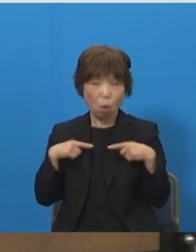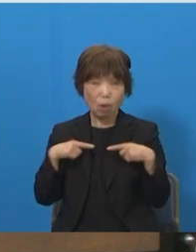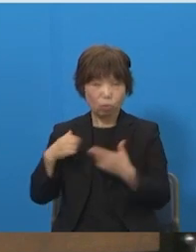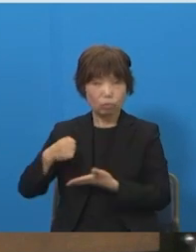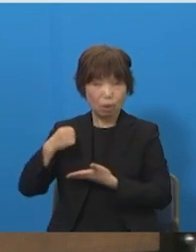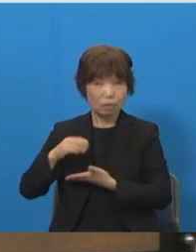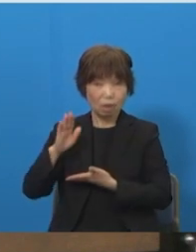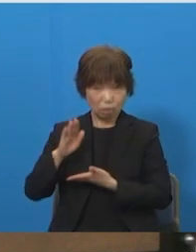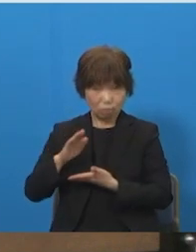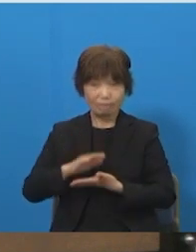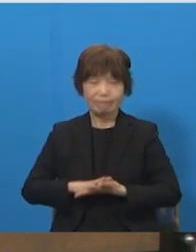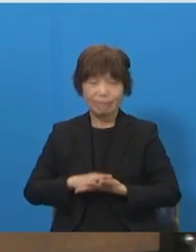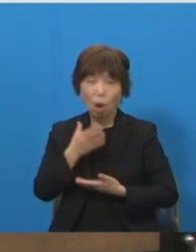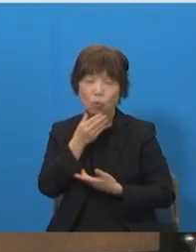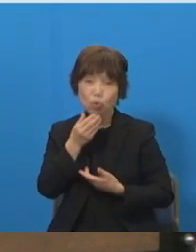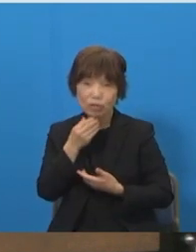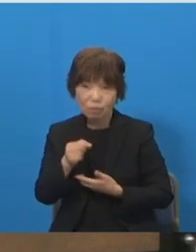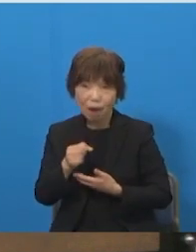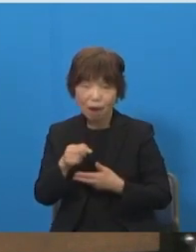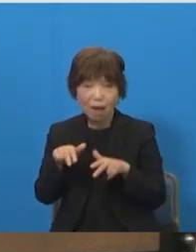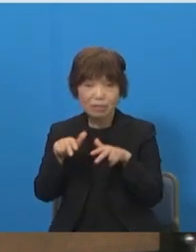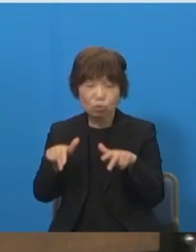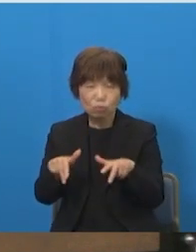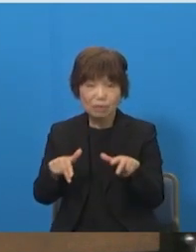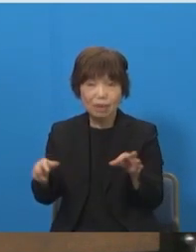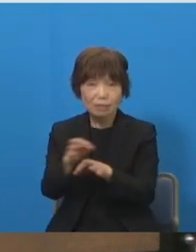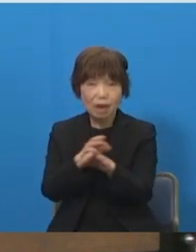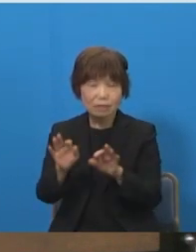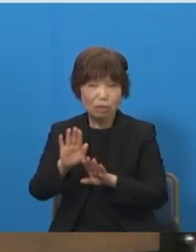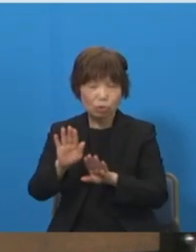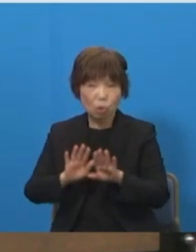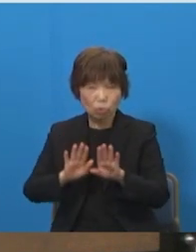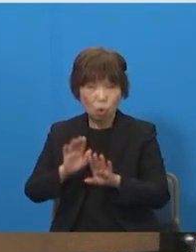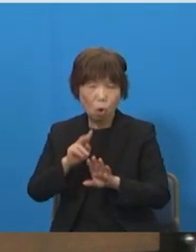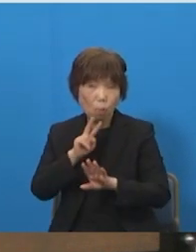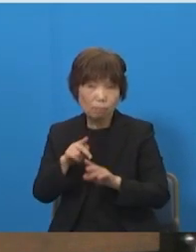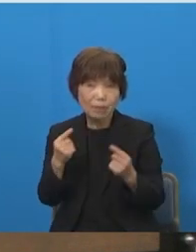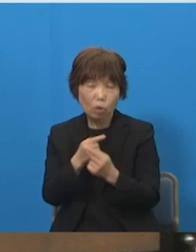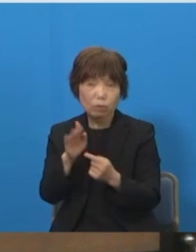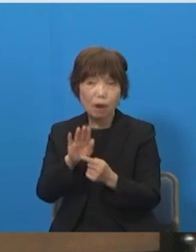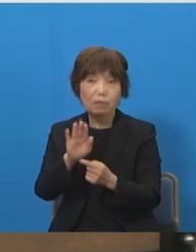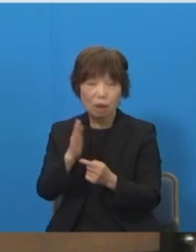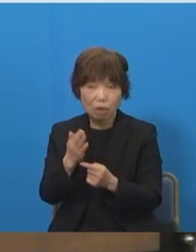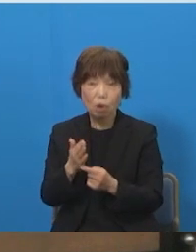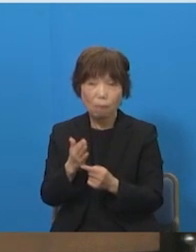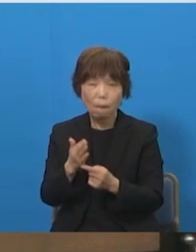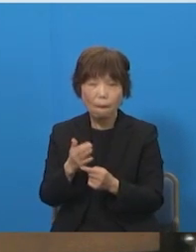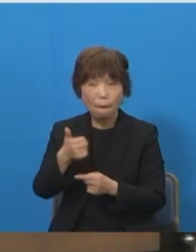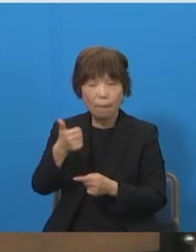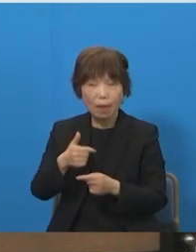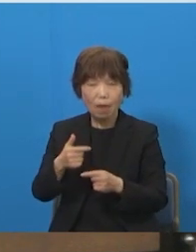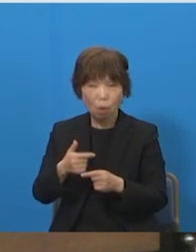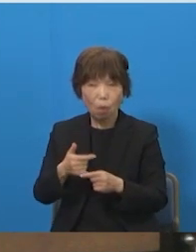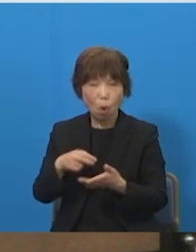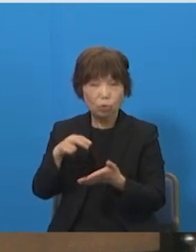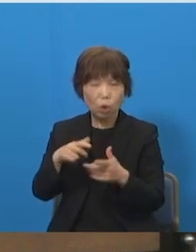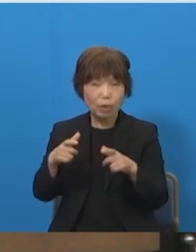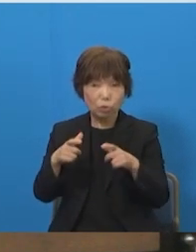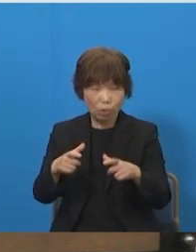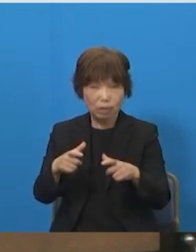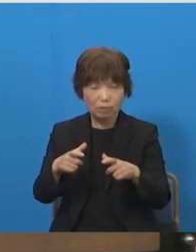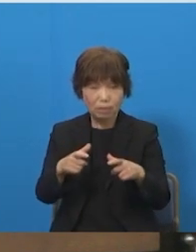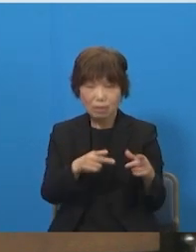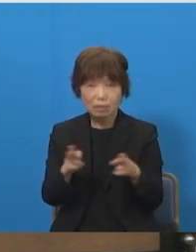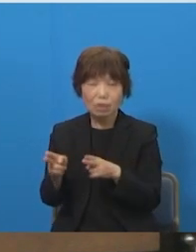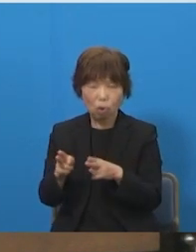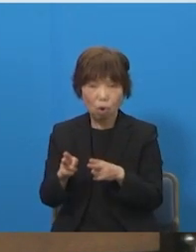ります。福祉は仕組みや財政上の見直しがあったとはいえ、敬老乗車層制度やプール制による